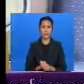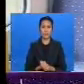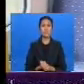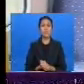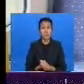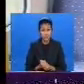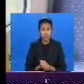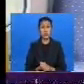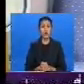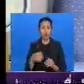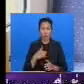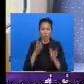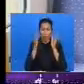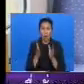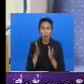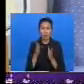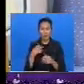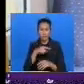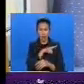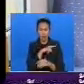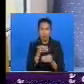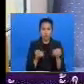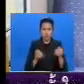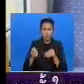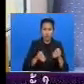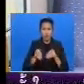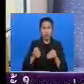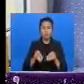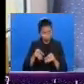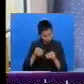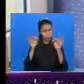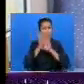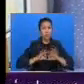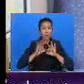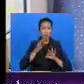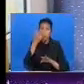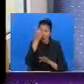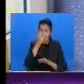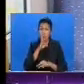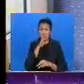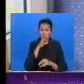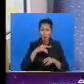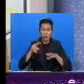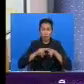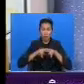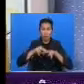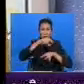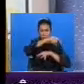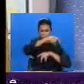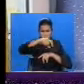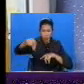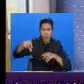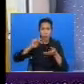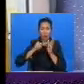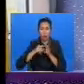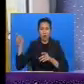พนักงานขับรถไฟฟ้าเนี่ยก็ถือว่าเป็นผู้ที่มีความสำคัญเนื่องจากว่าขบวนรถไฟฟ้าเนี่ยวิ่งได้โดยใช้ระบบห้